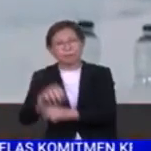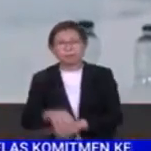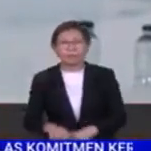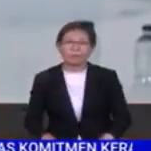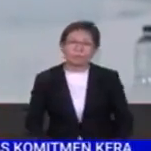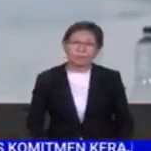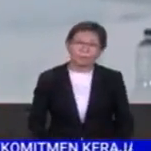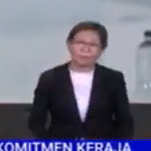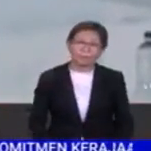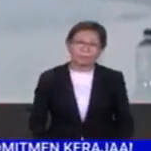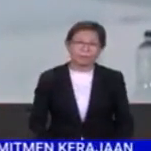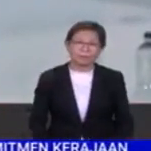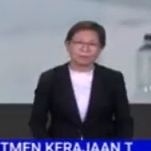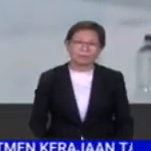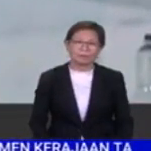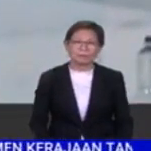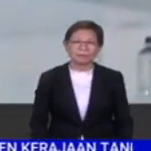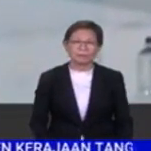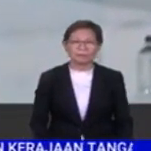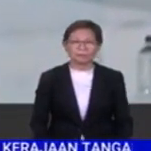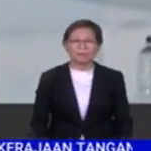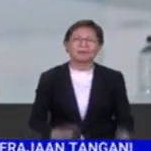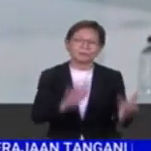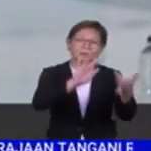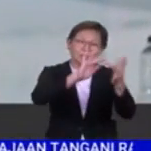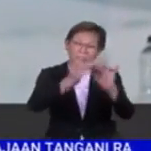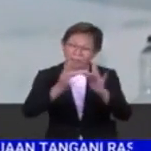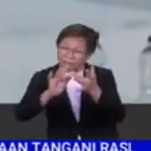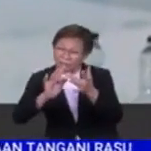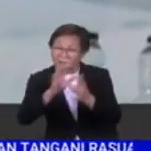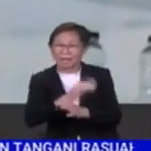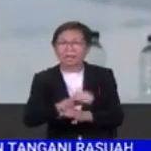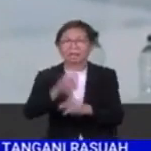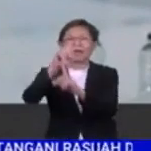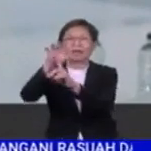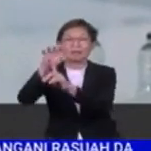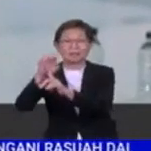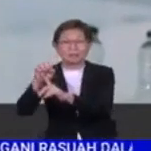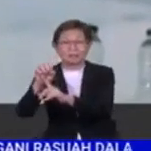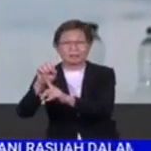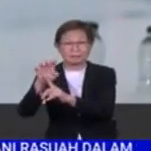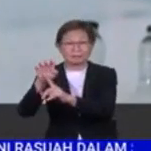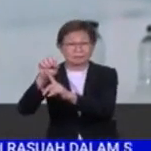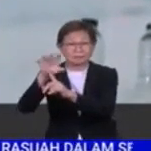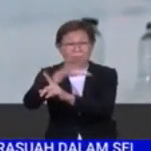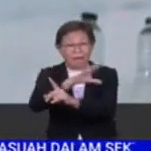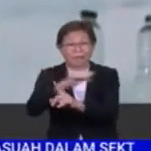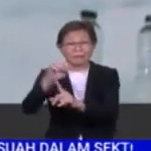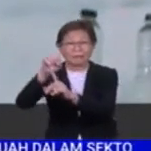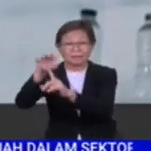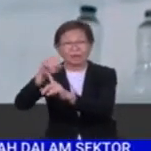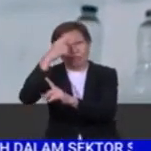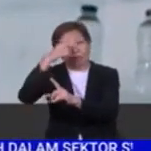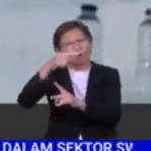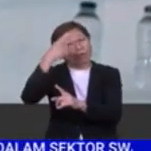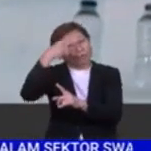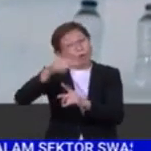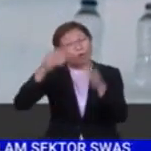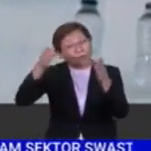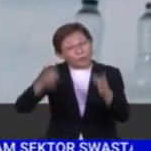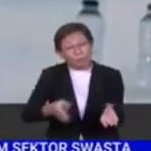of connectivity and internet as part of basic human rights. It's not